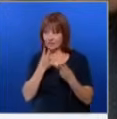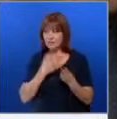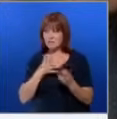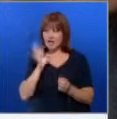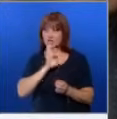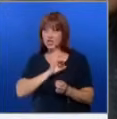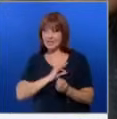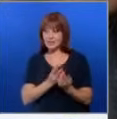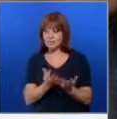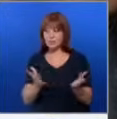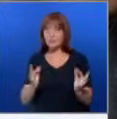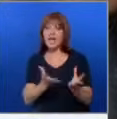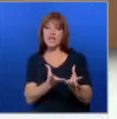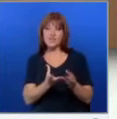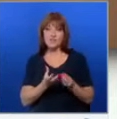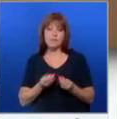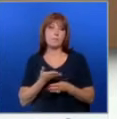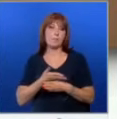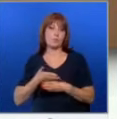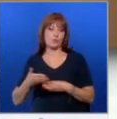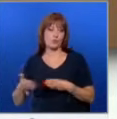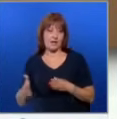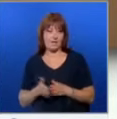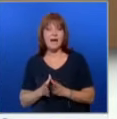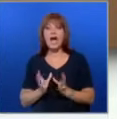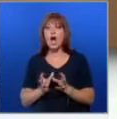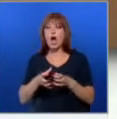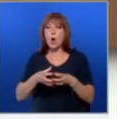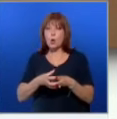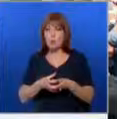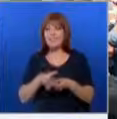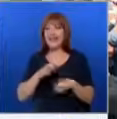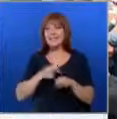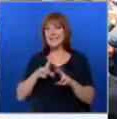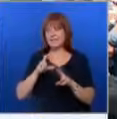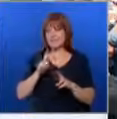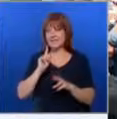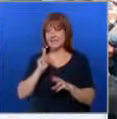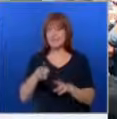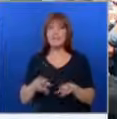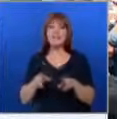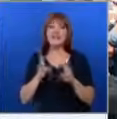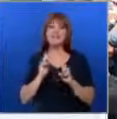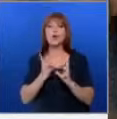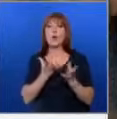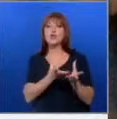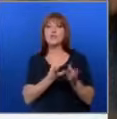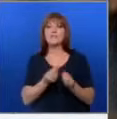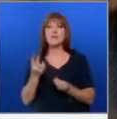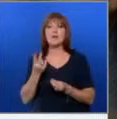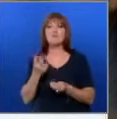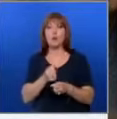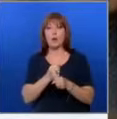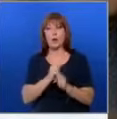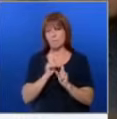мнозинство, взимаме го и продължаваме. Парламентарната група на ДПС трябва да реши кой да вземе втория мандат. Мога